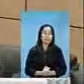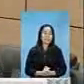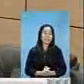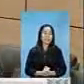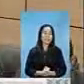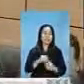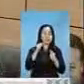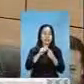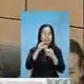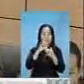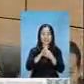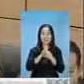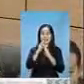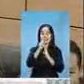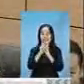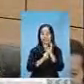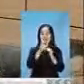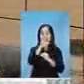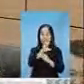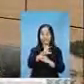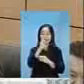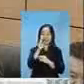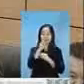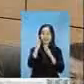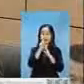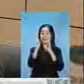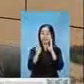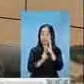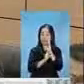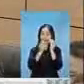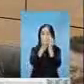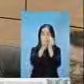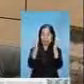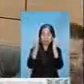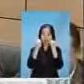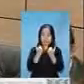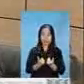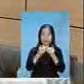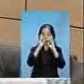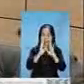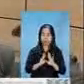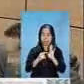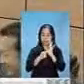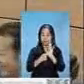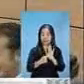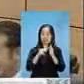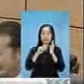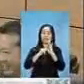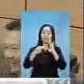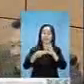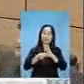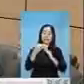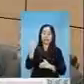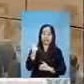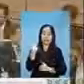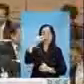การบังคับใช้กฎหมายสูงสุดในการปกครองประเทศคือรัฐธรรมนูญเยี่ยงนี้หมายความว่ามี